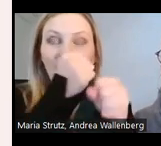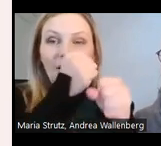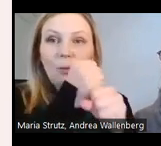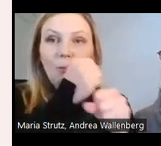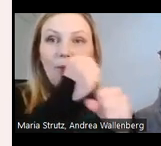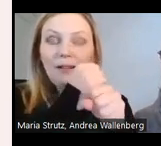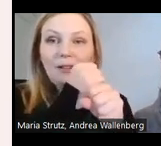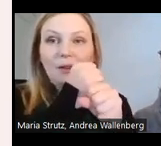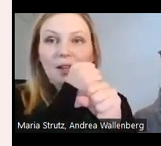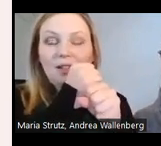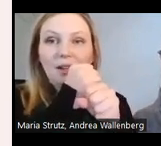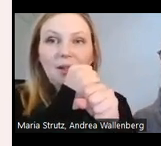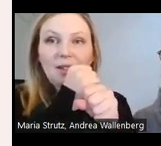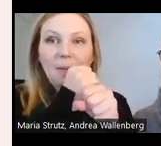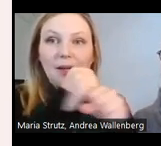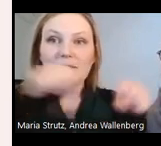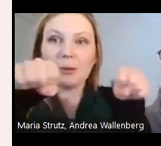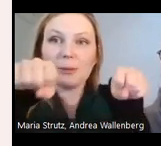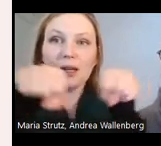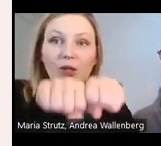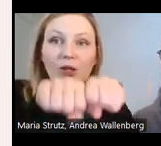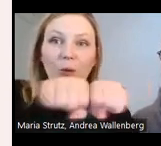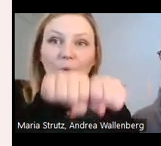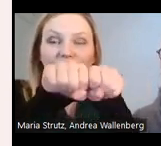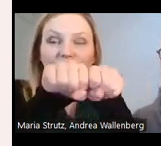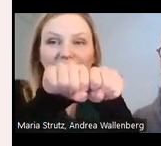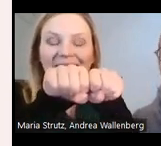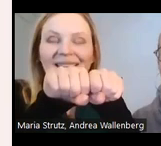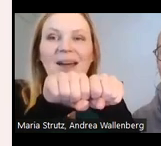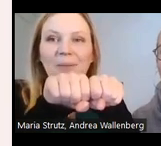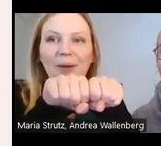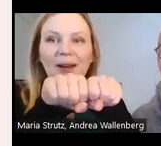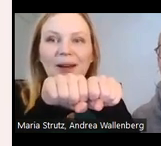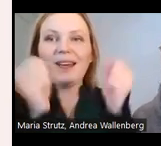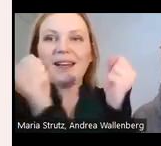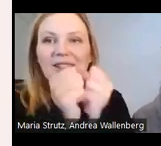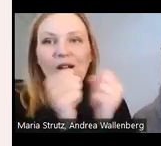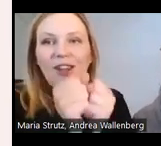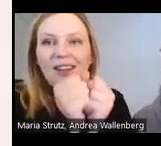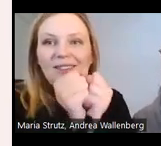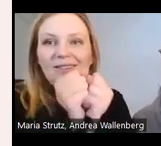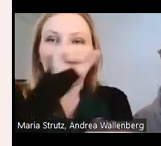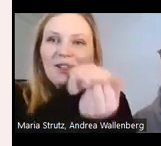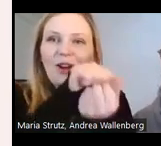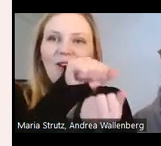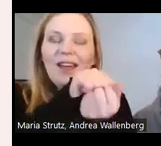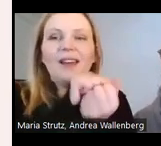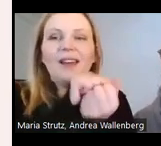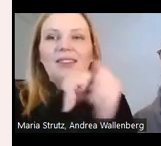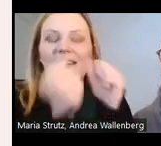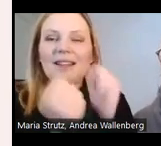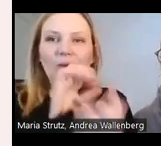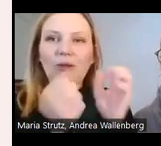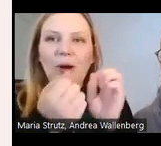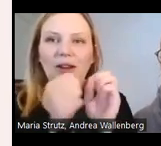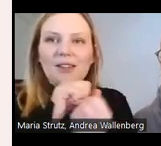teckna jobba så kanske det blir samma som skor till exempel, eller saker, eller snö. Att